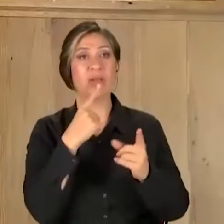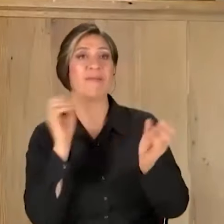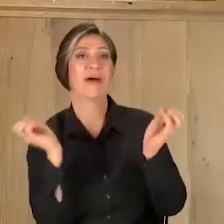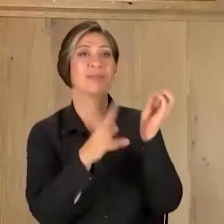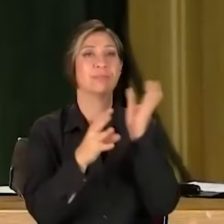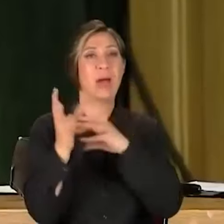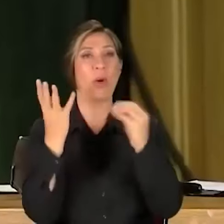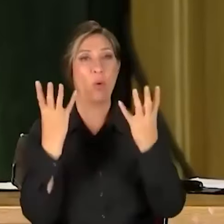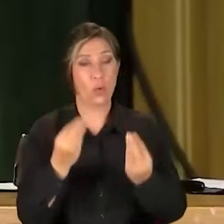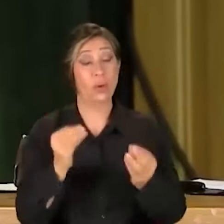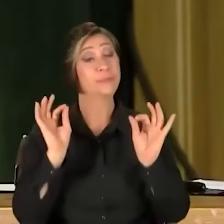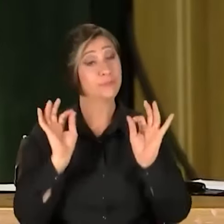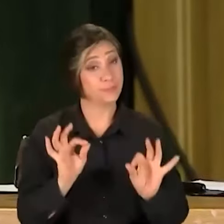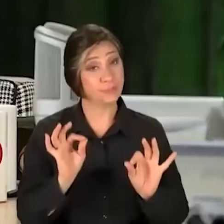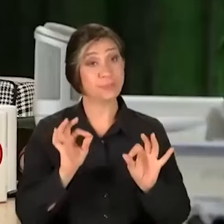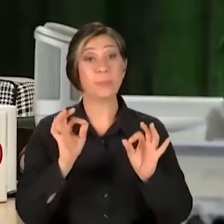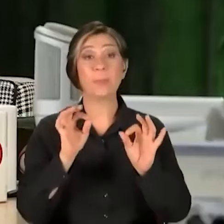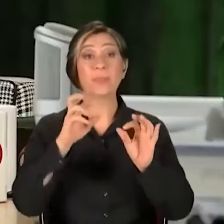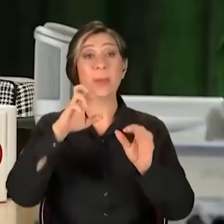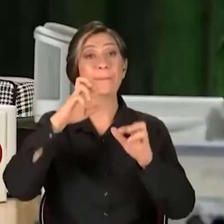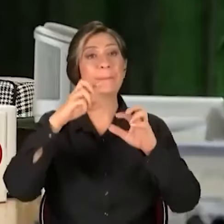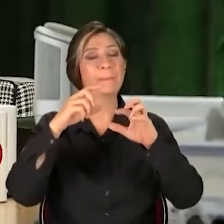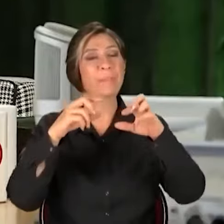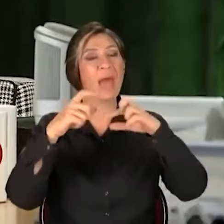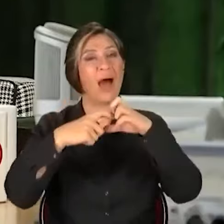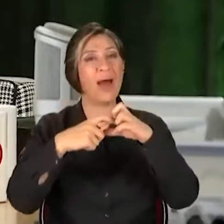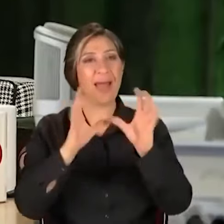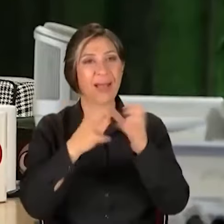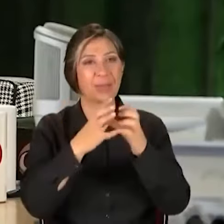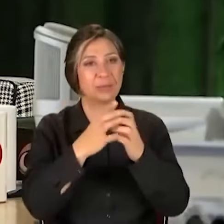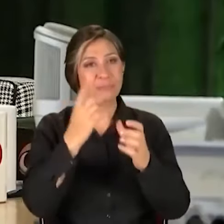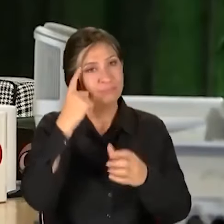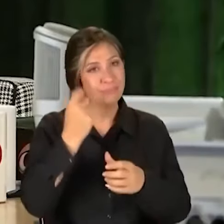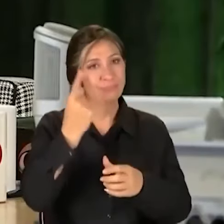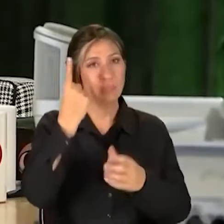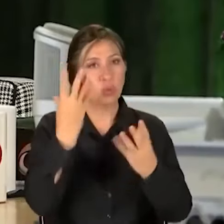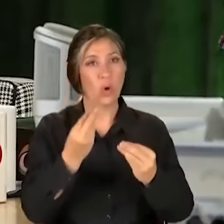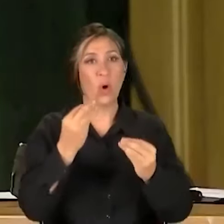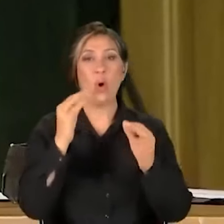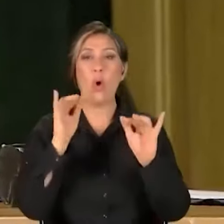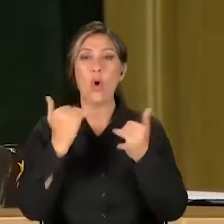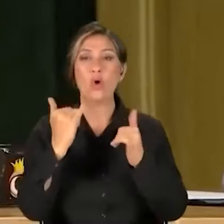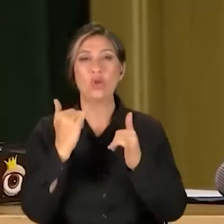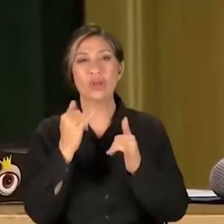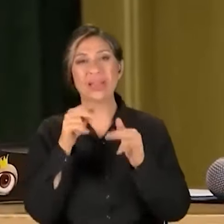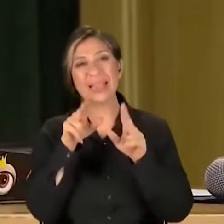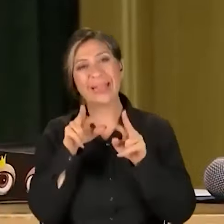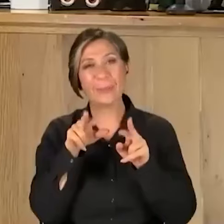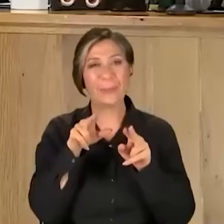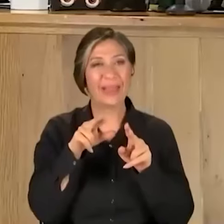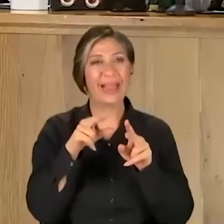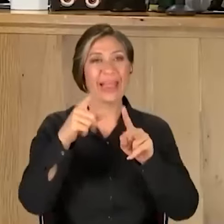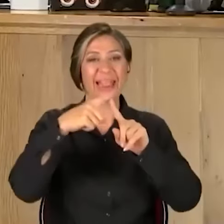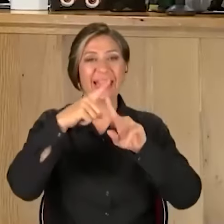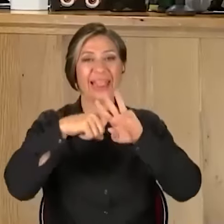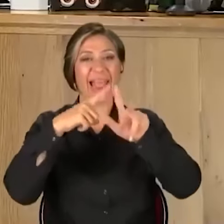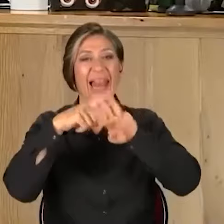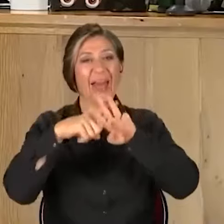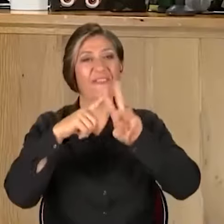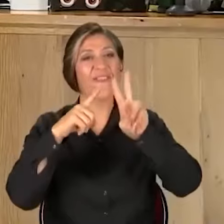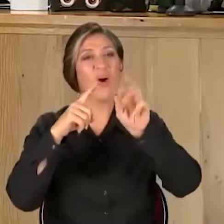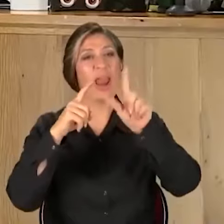yaparlar. Ya aynen. Bunların içinde mesela PR ekiplerinin kurmuş olduğu bazen hani oyun edasıyla da yapılmış, işte televole kültüründen